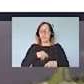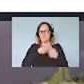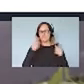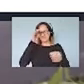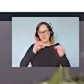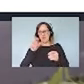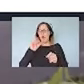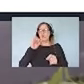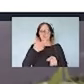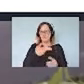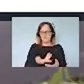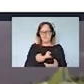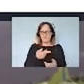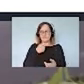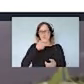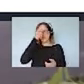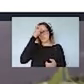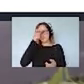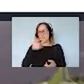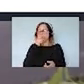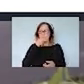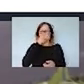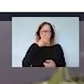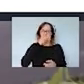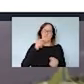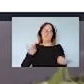zastanawiają, o czym ten człowiek rozmawia dzisiaj do nas,